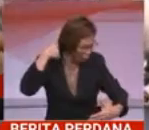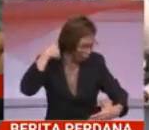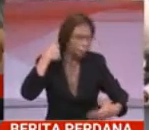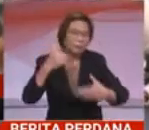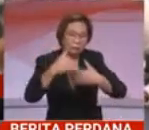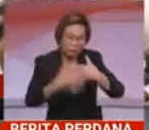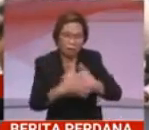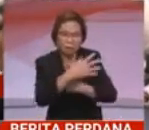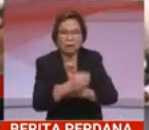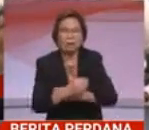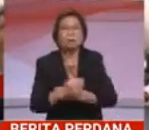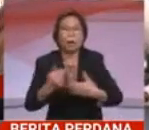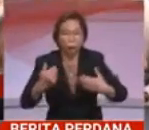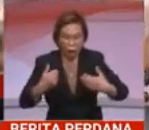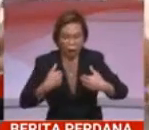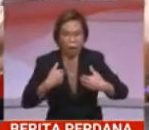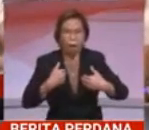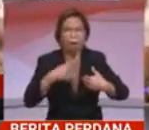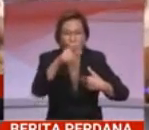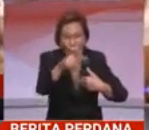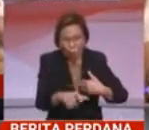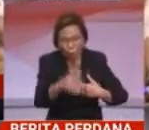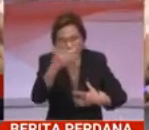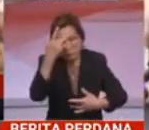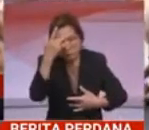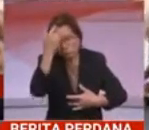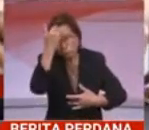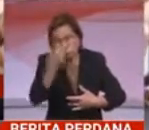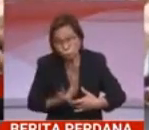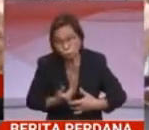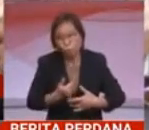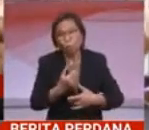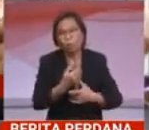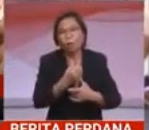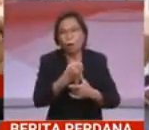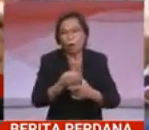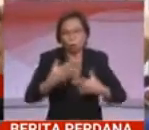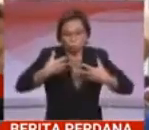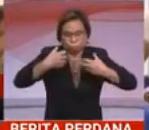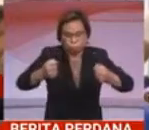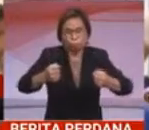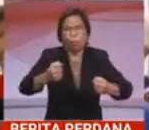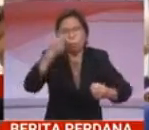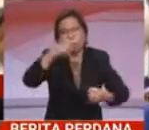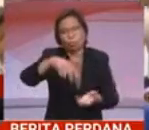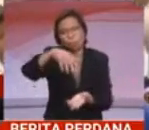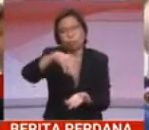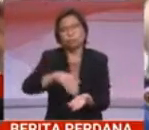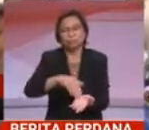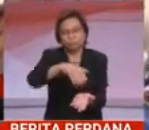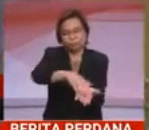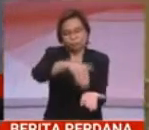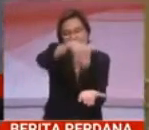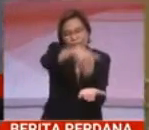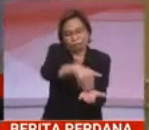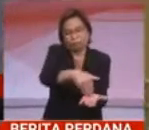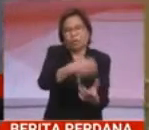mereka yang mengalami strok untuk dipulihkan, untuk dibolehkan mereka berdikari ataupun berjalan